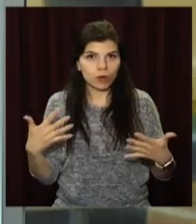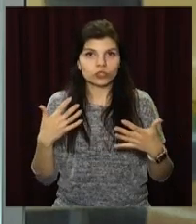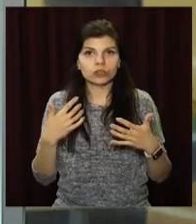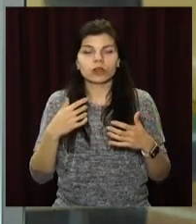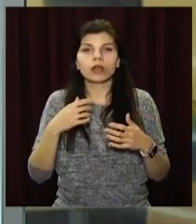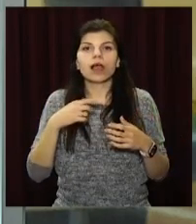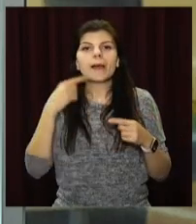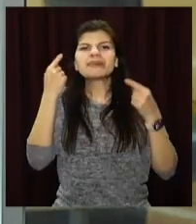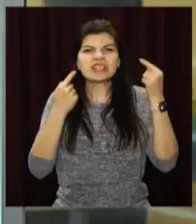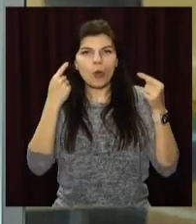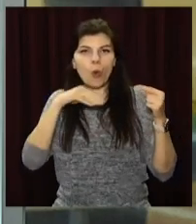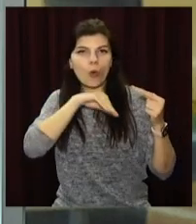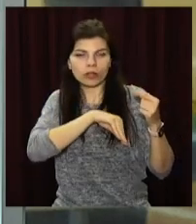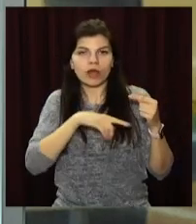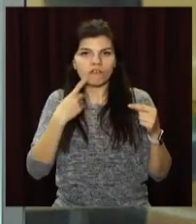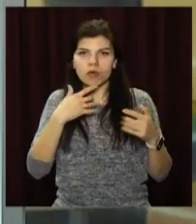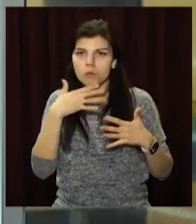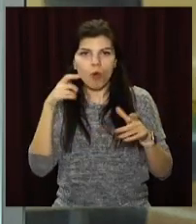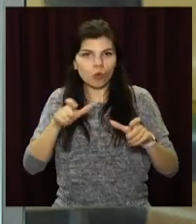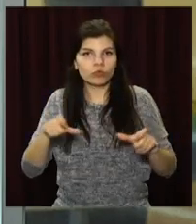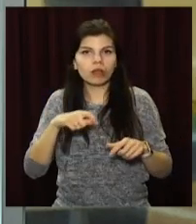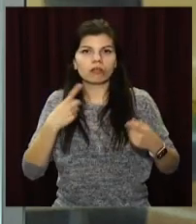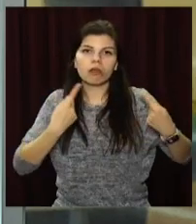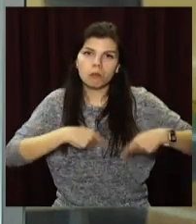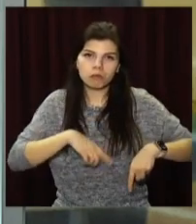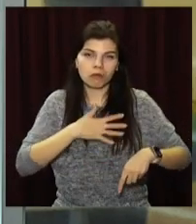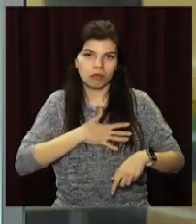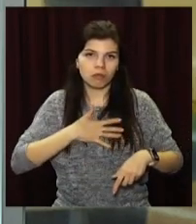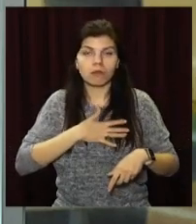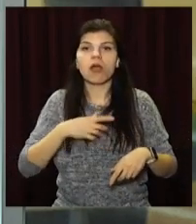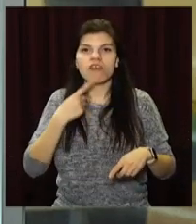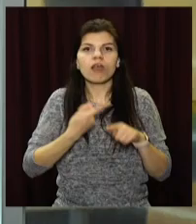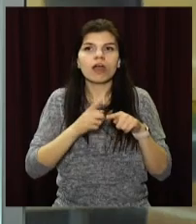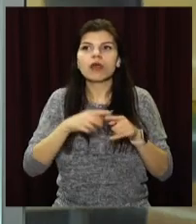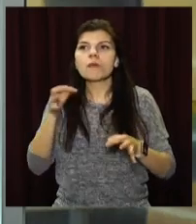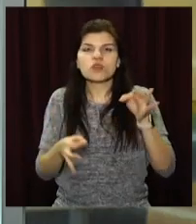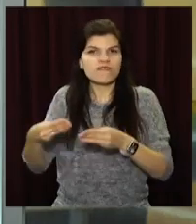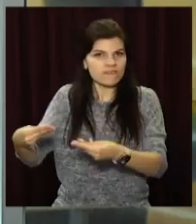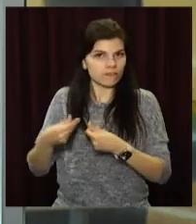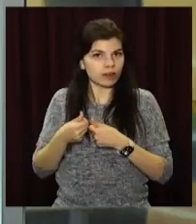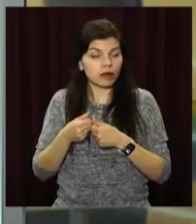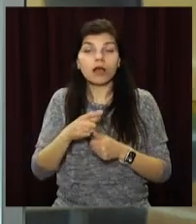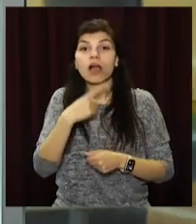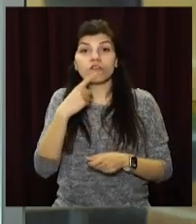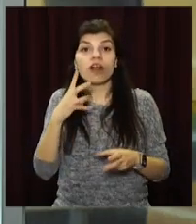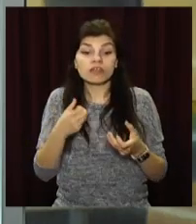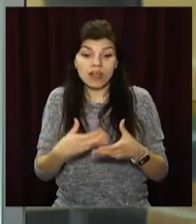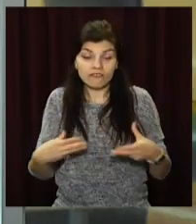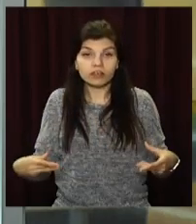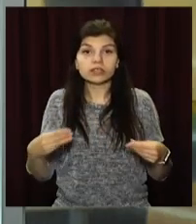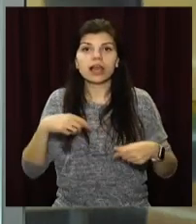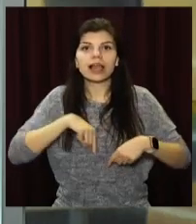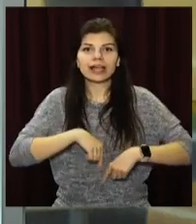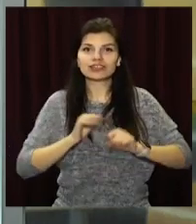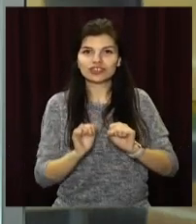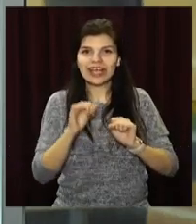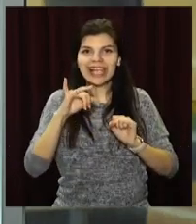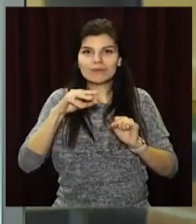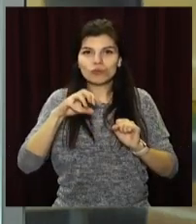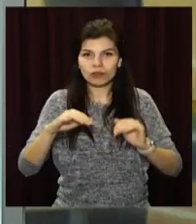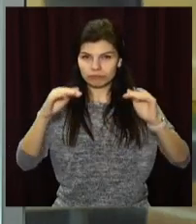з неврозами та депресіями. Спеціалісти пов'язують це з природнім циклом. Говорять, навесні знижується імунітет,